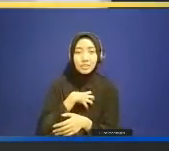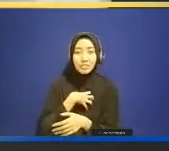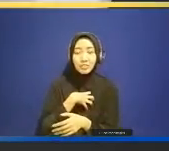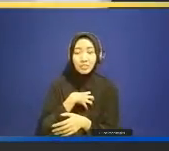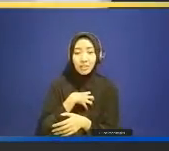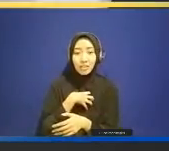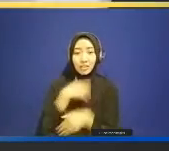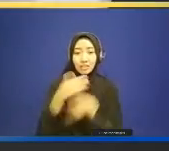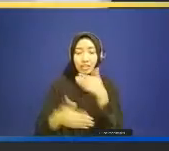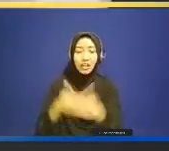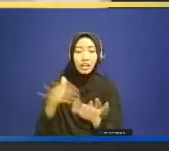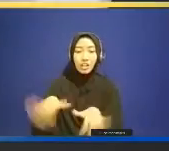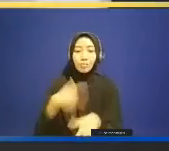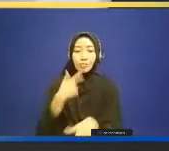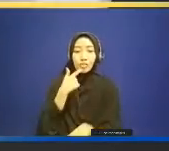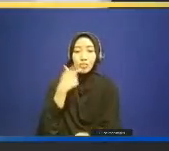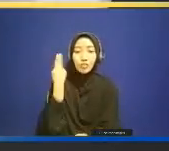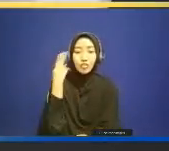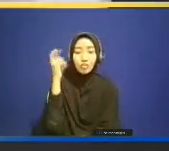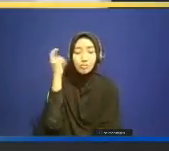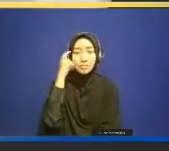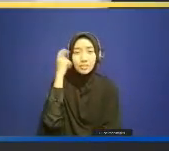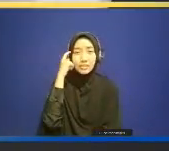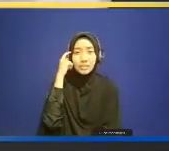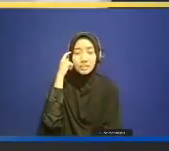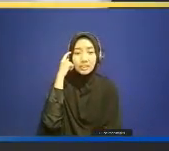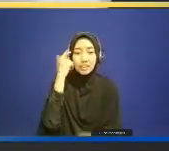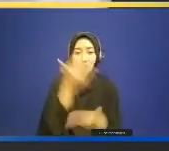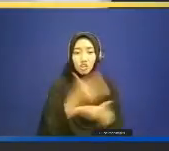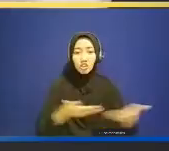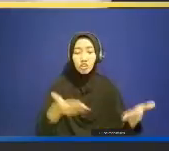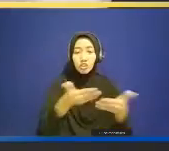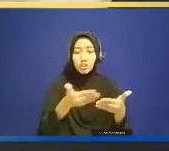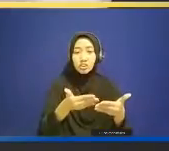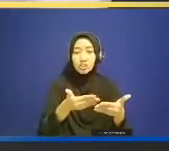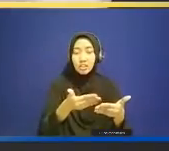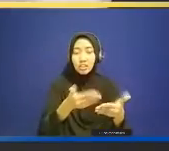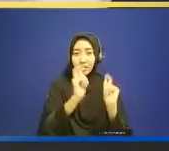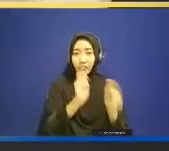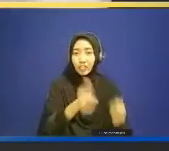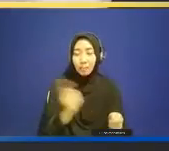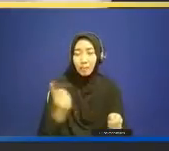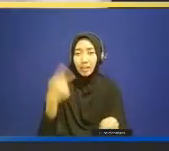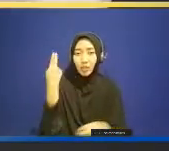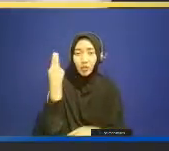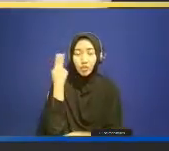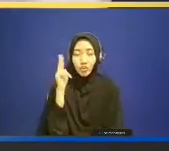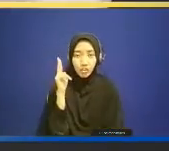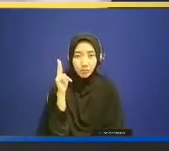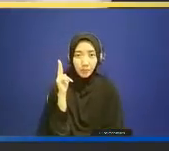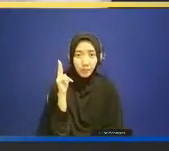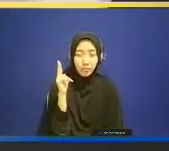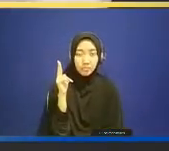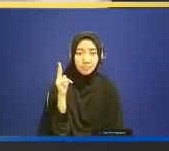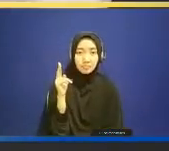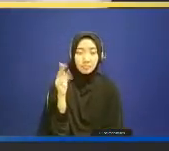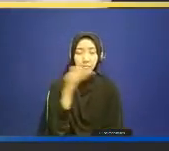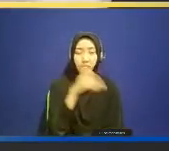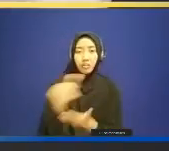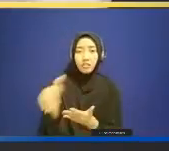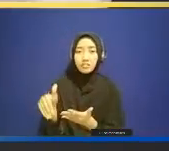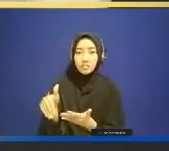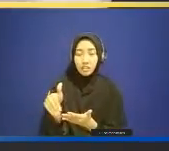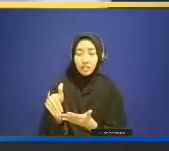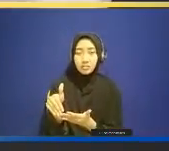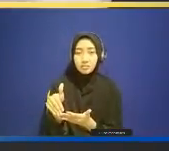Ataupun mungkin kita sedang mencoba untuk memikirkan sosial registry yang kita pakai sebagai apa Data